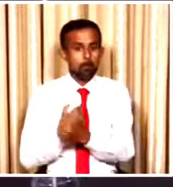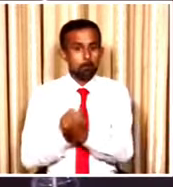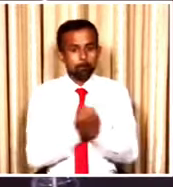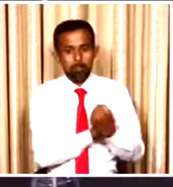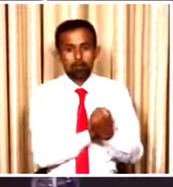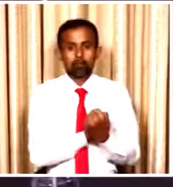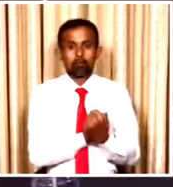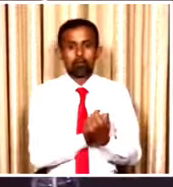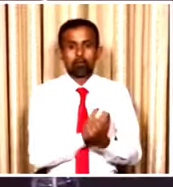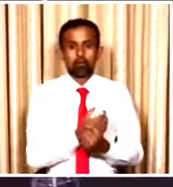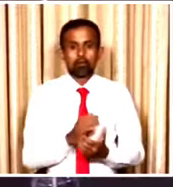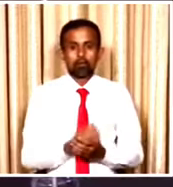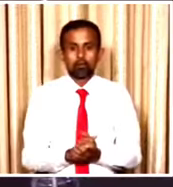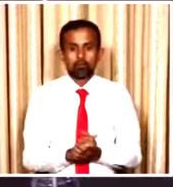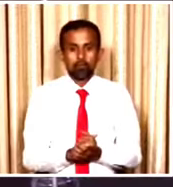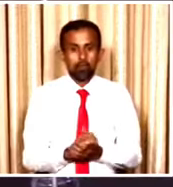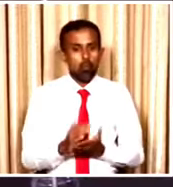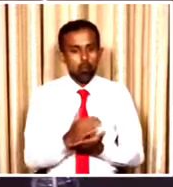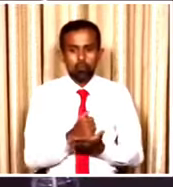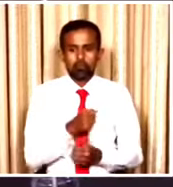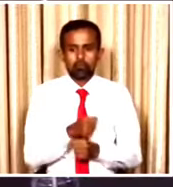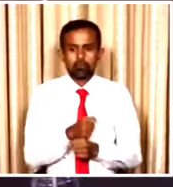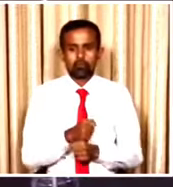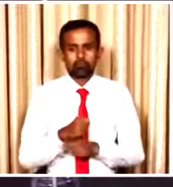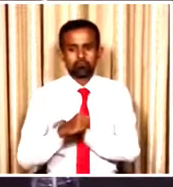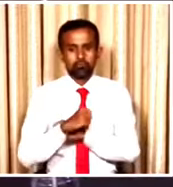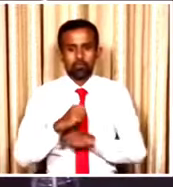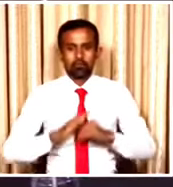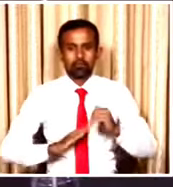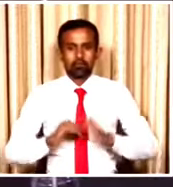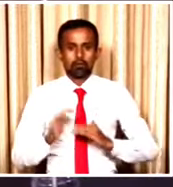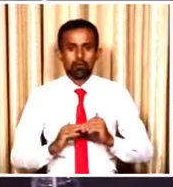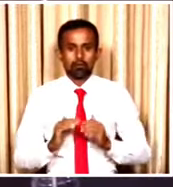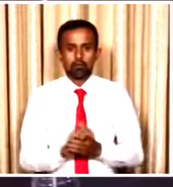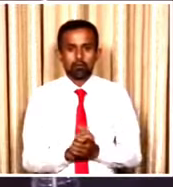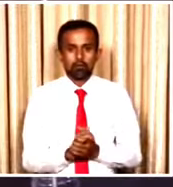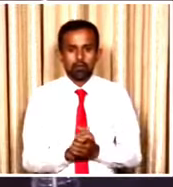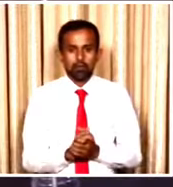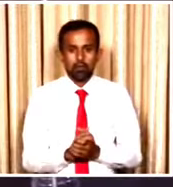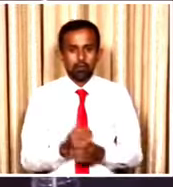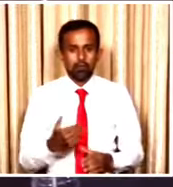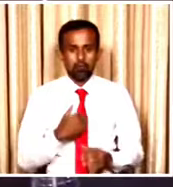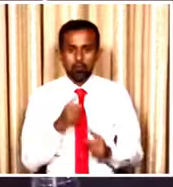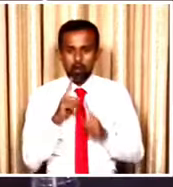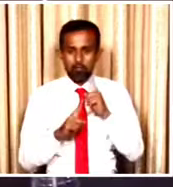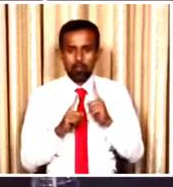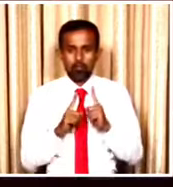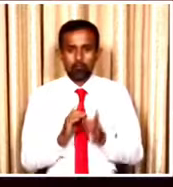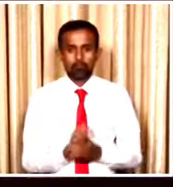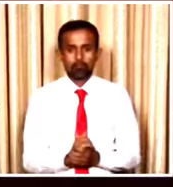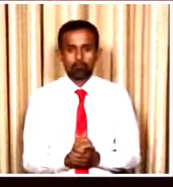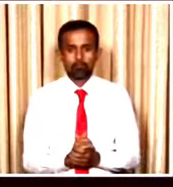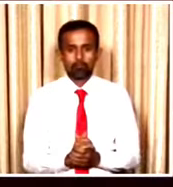කරනවා. දැන් මේ සන්නිකර කරන්නේ ආණ්ඩු බලය පාවිච්චි කරලා. ඒක කියන්නේ මේ මේ මම කතා කරපු එක.